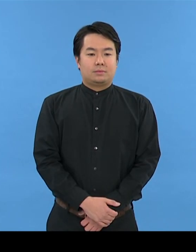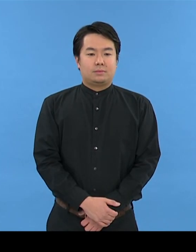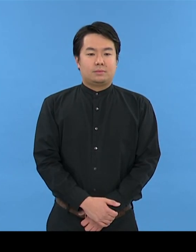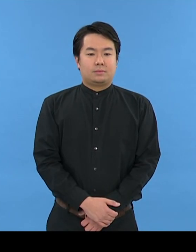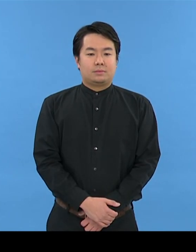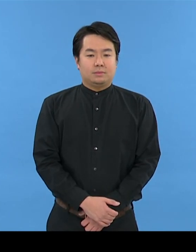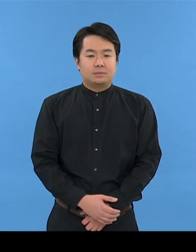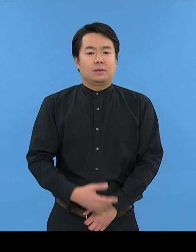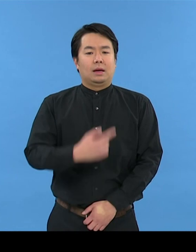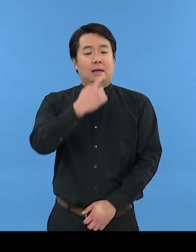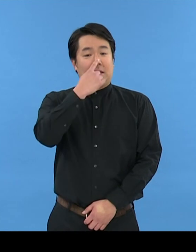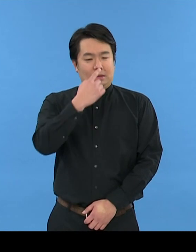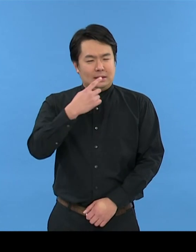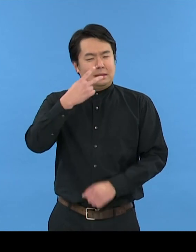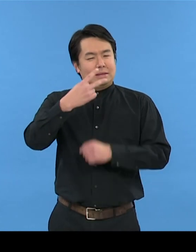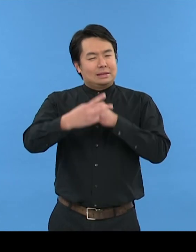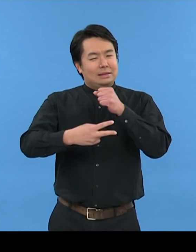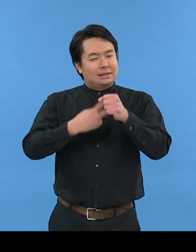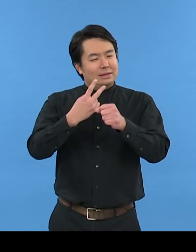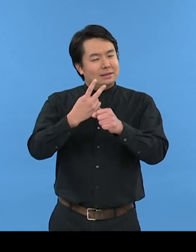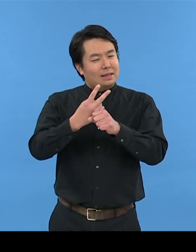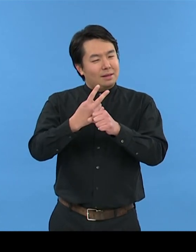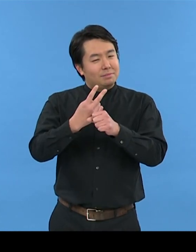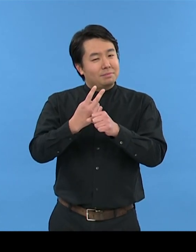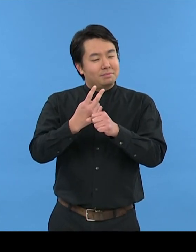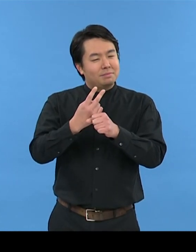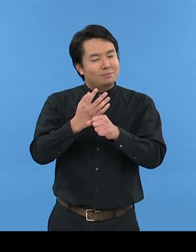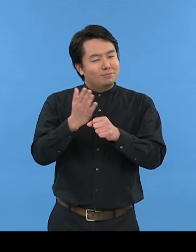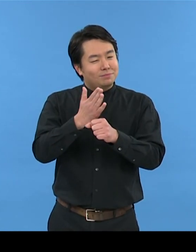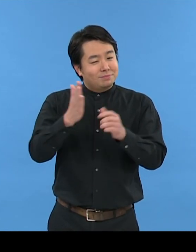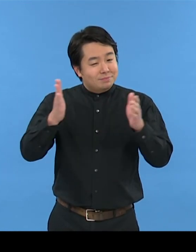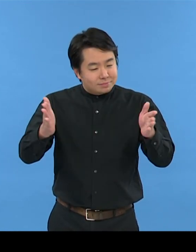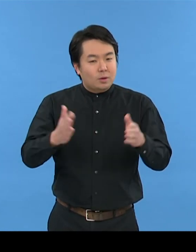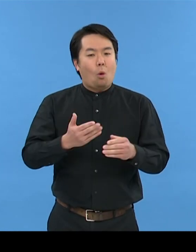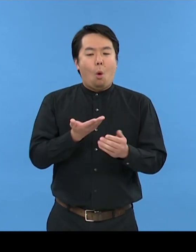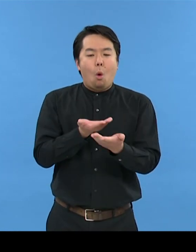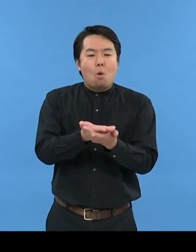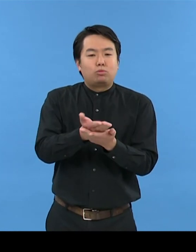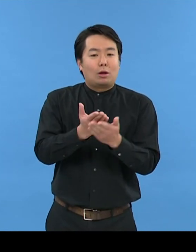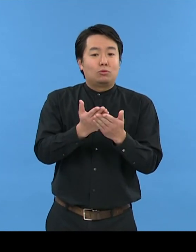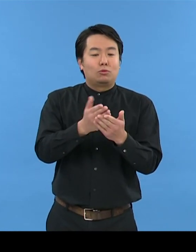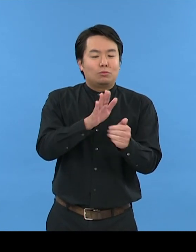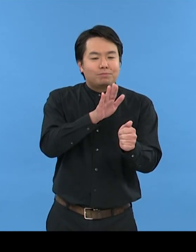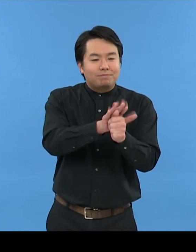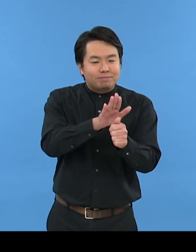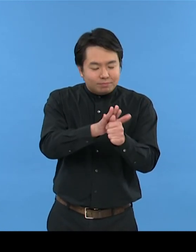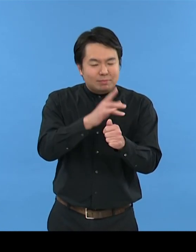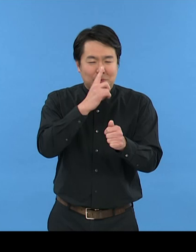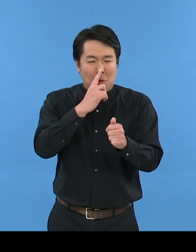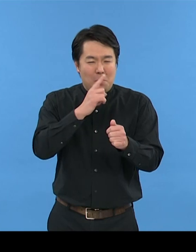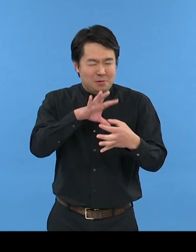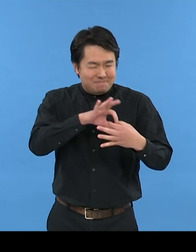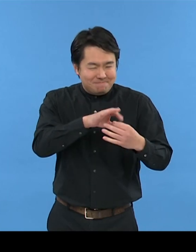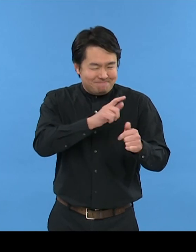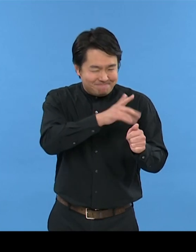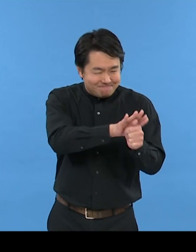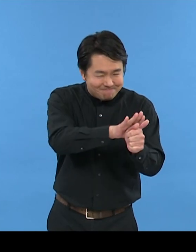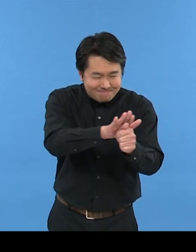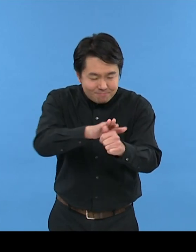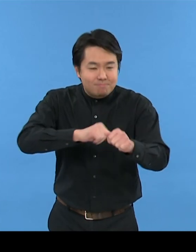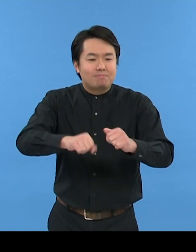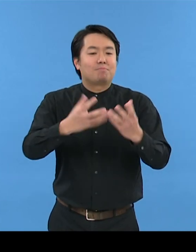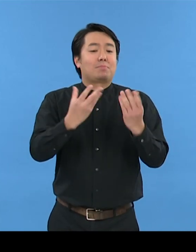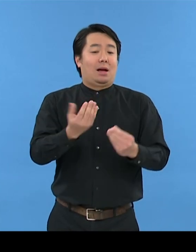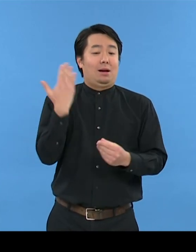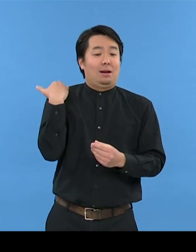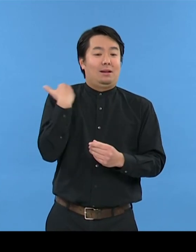以前2年ほどホームレス支援をちょっと全力で関わったことがあるんですが